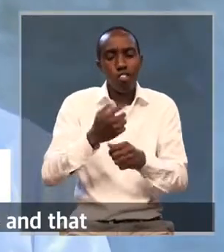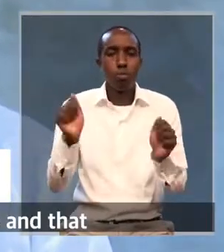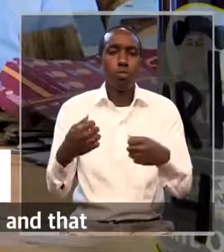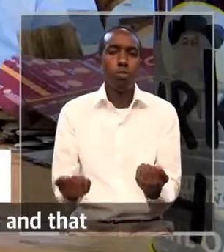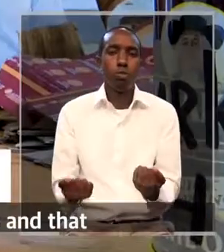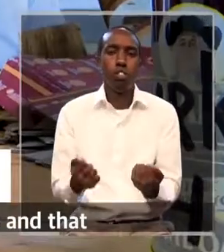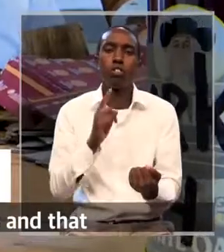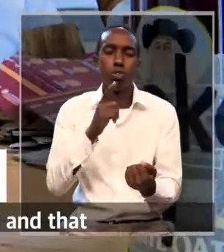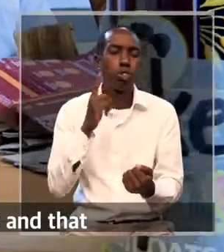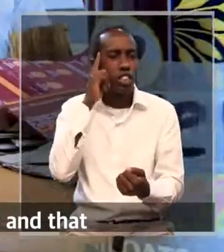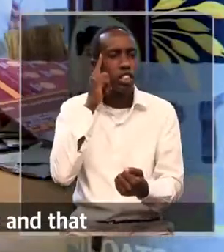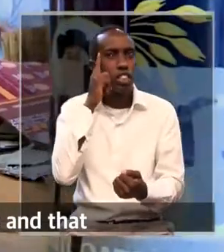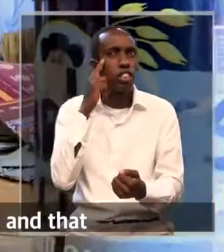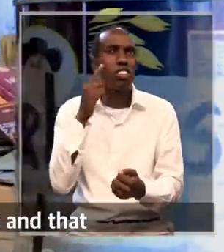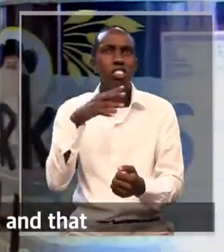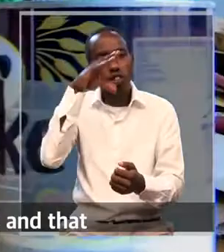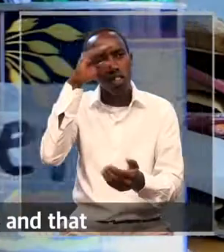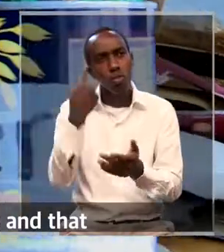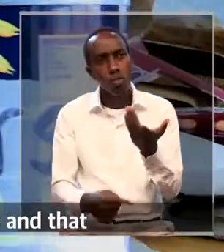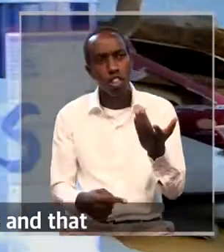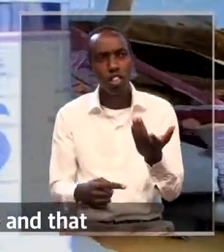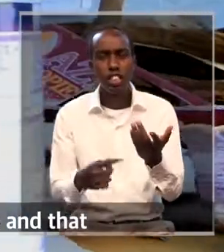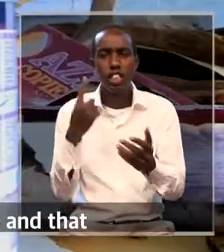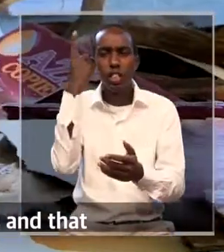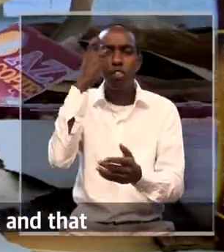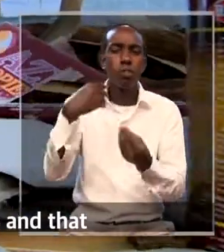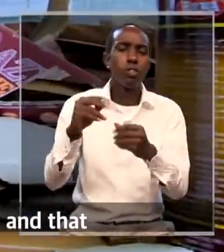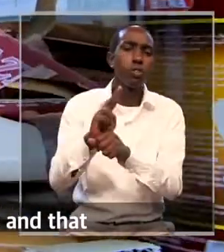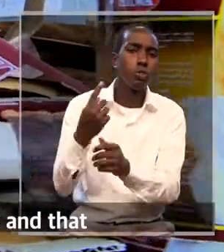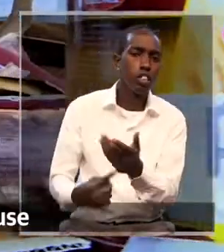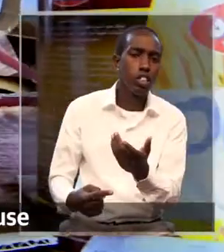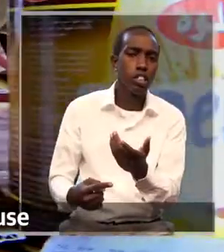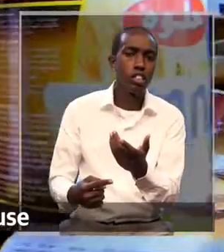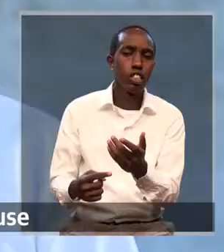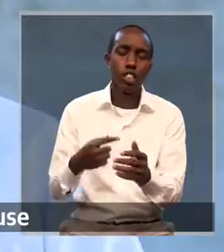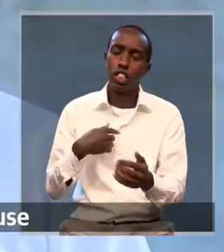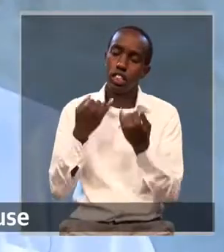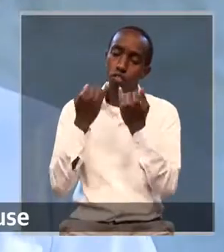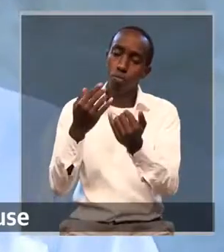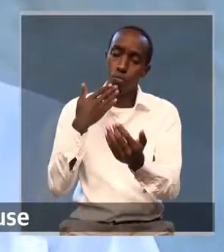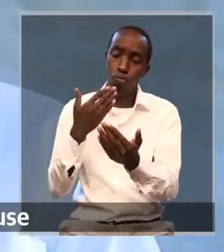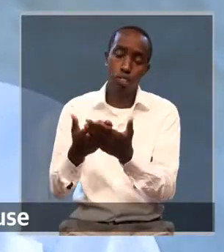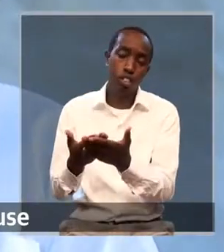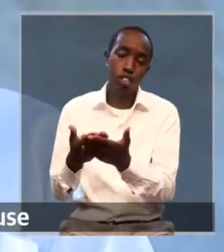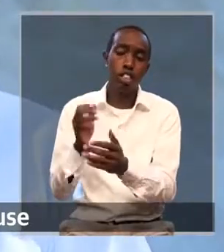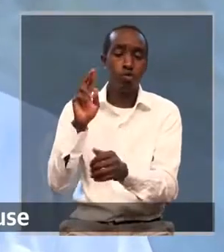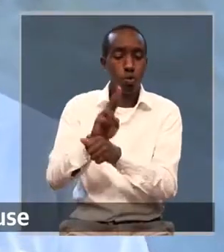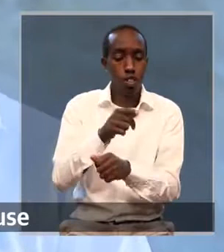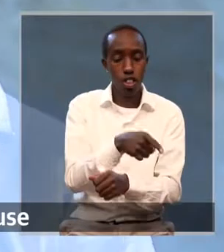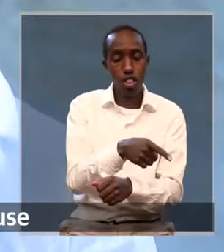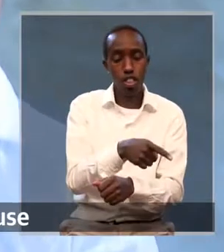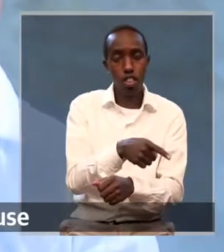tutabikoze twatekerezaga isomo turi bwigishe bakibaza imateriel bari gukoresha nkabwiye ati nyamara